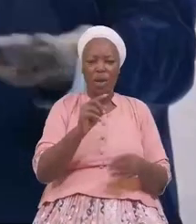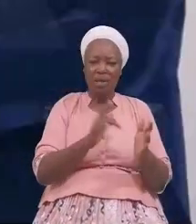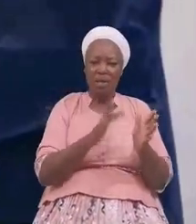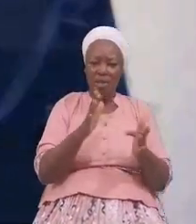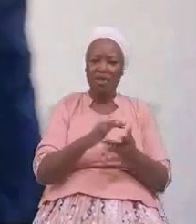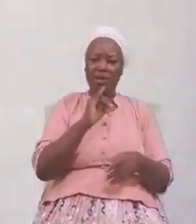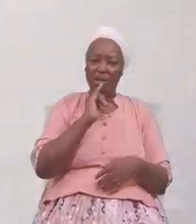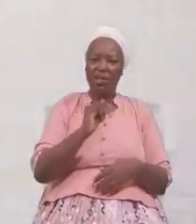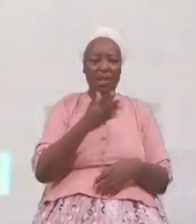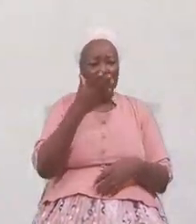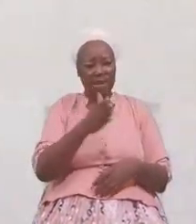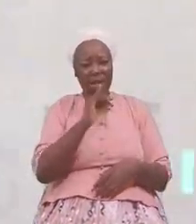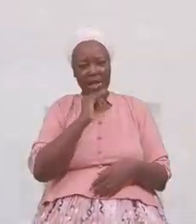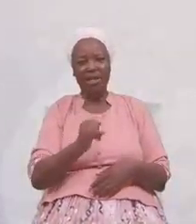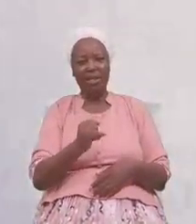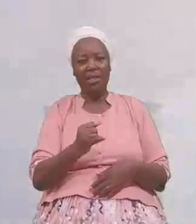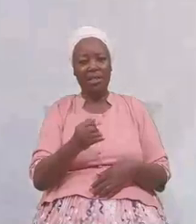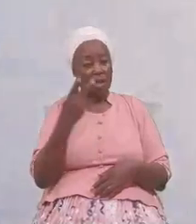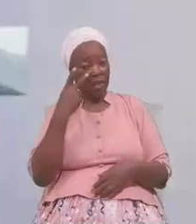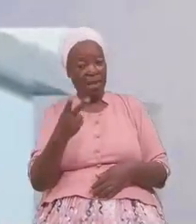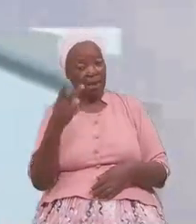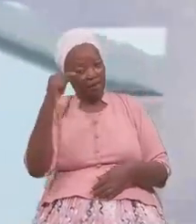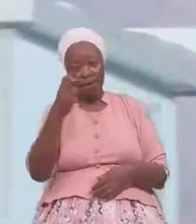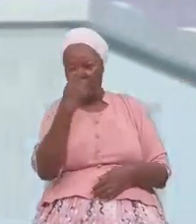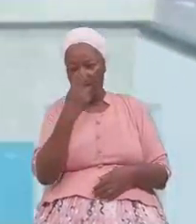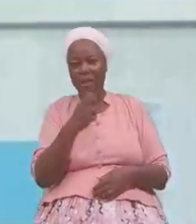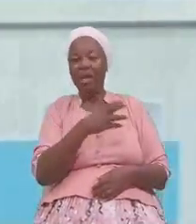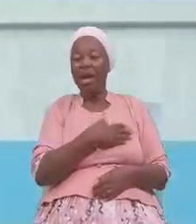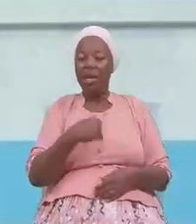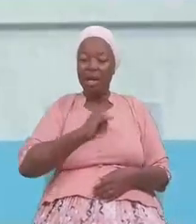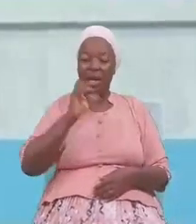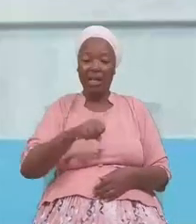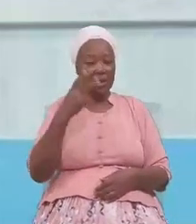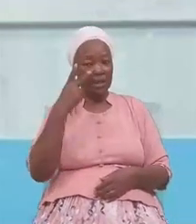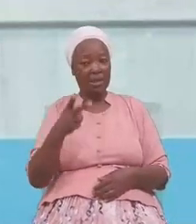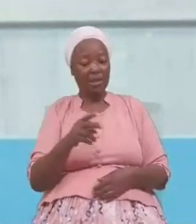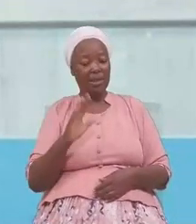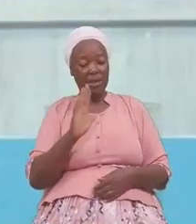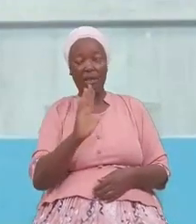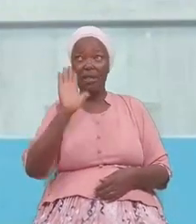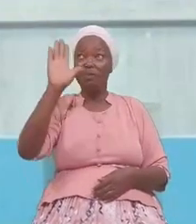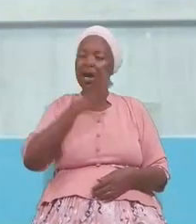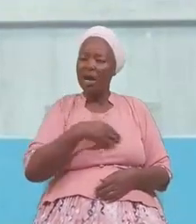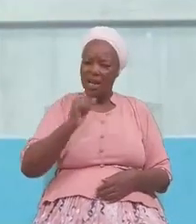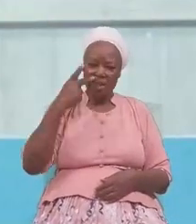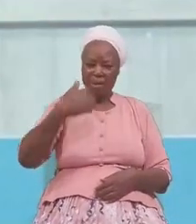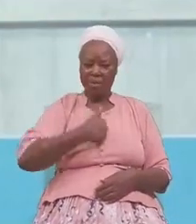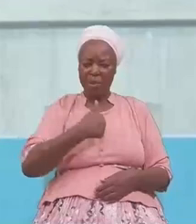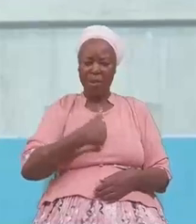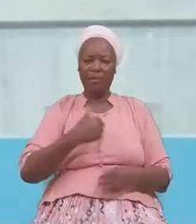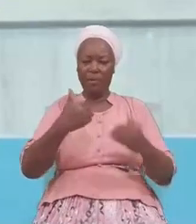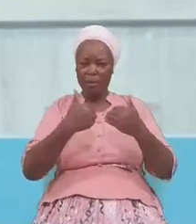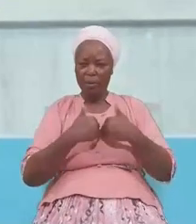la vue. Et je le vois. Et je vois, je me vois possédant la